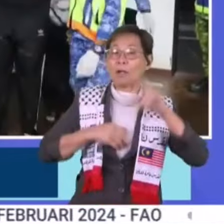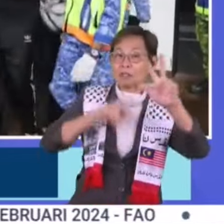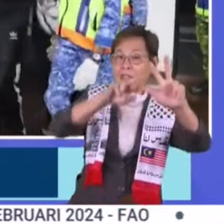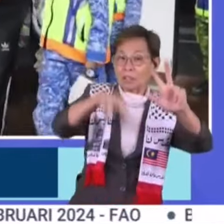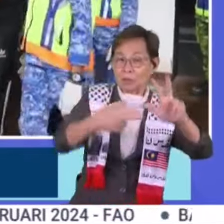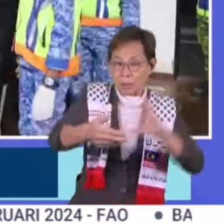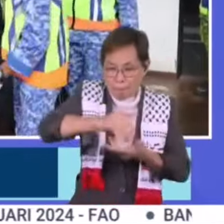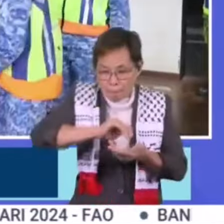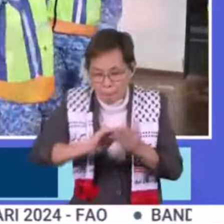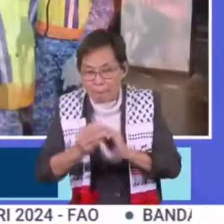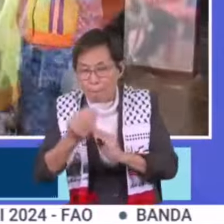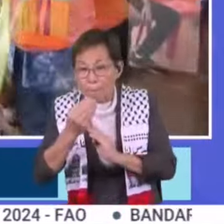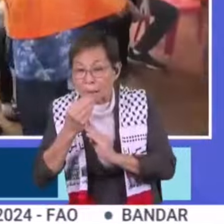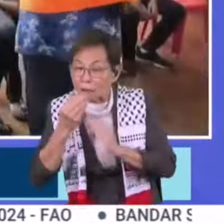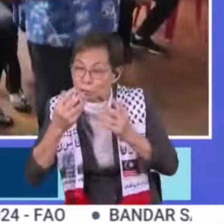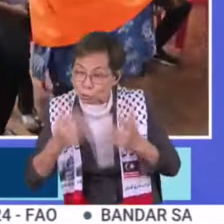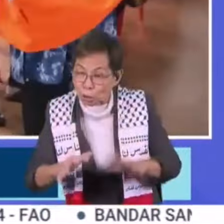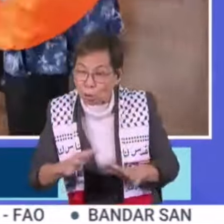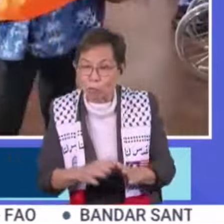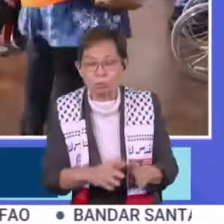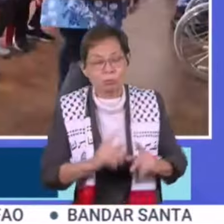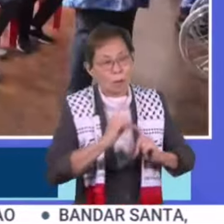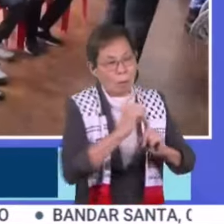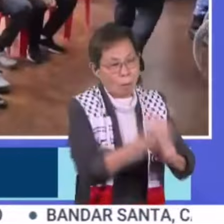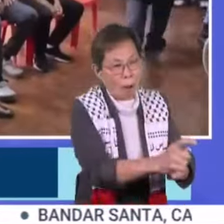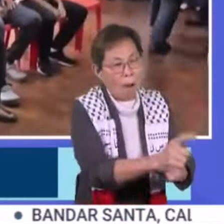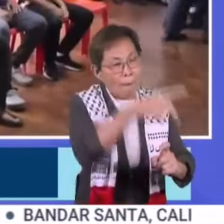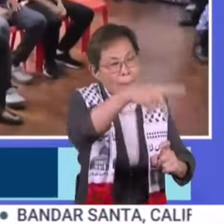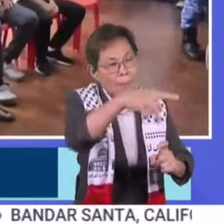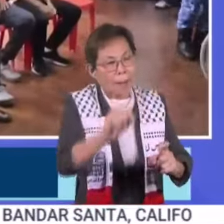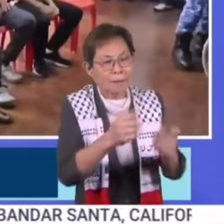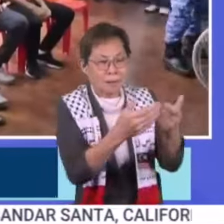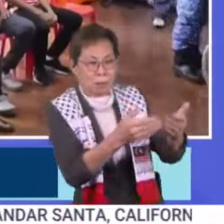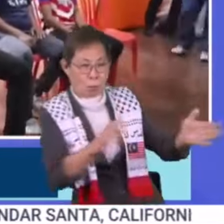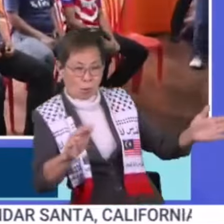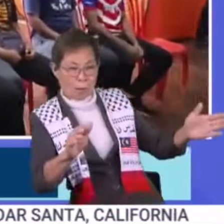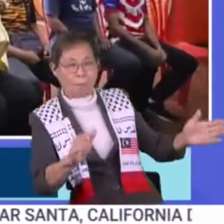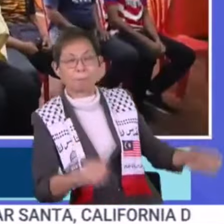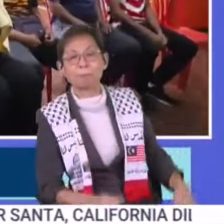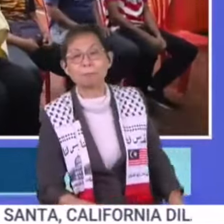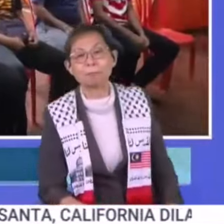3,000 pak makanan retort untuk dibekalkan setiap PPS yang dibuka.